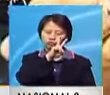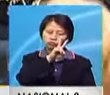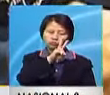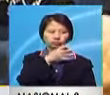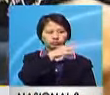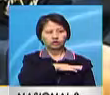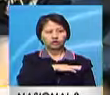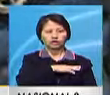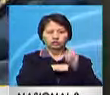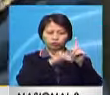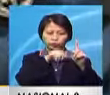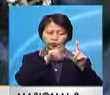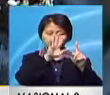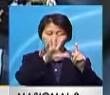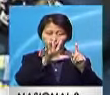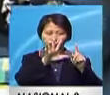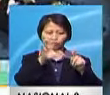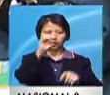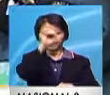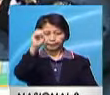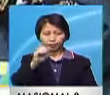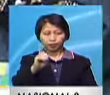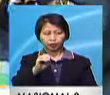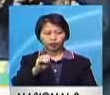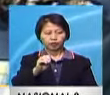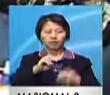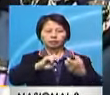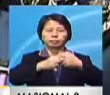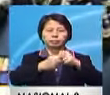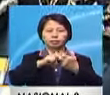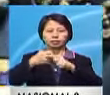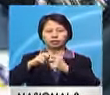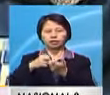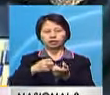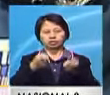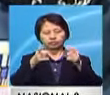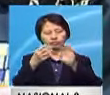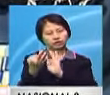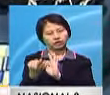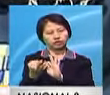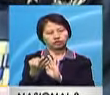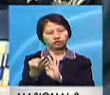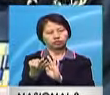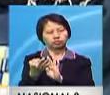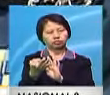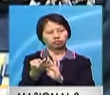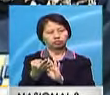1.5 ke 2% itu tentang masalah-masalah yang dihadapi oleh